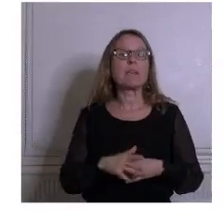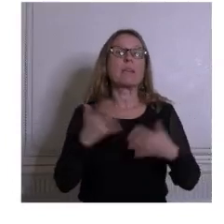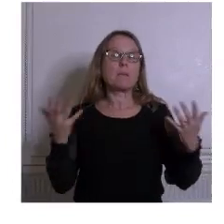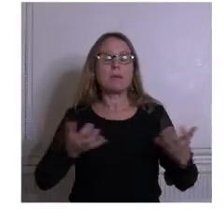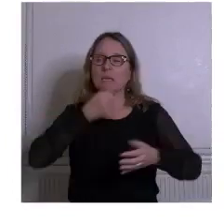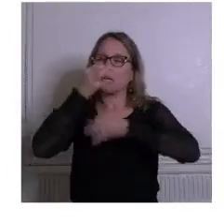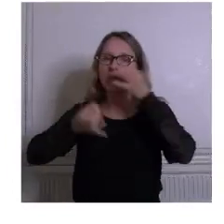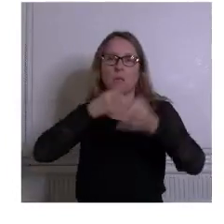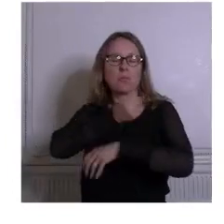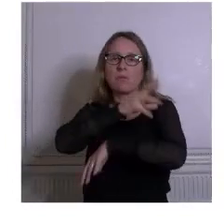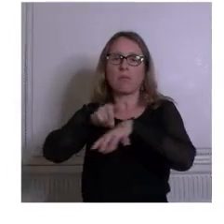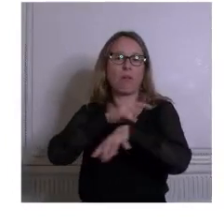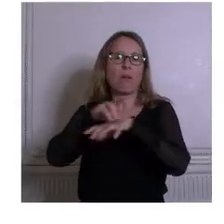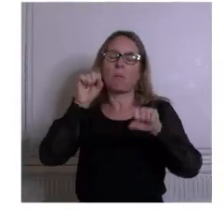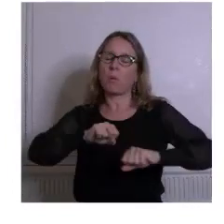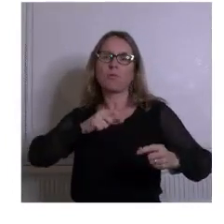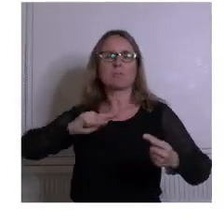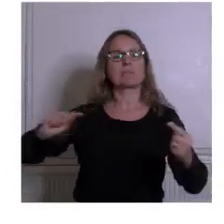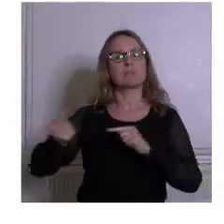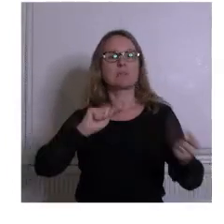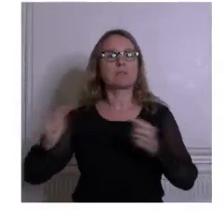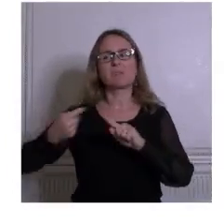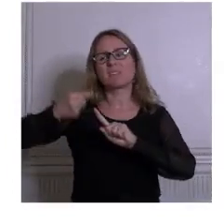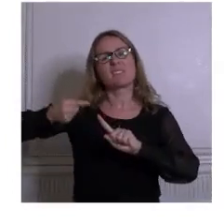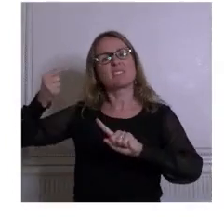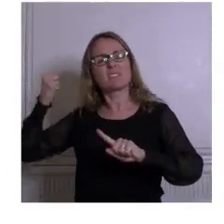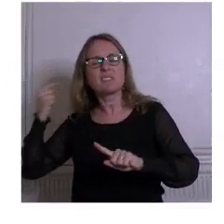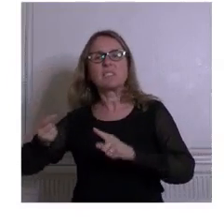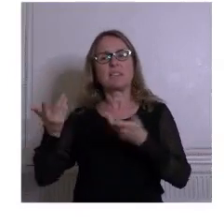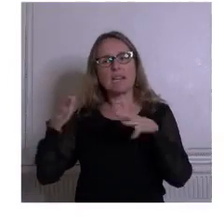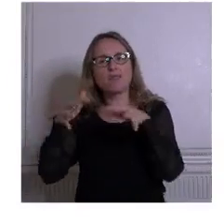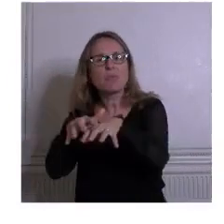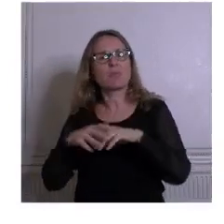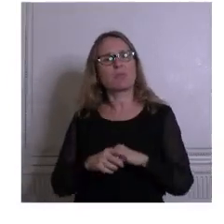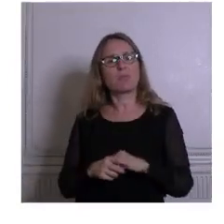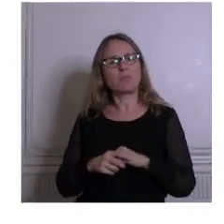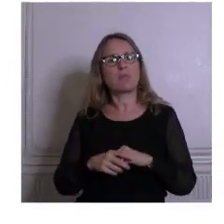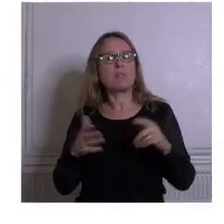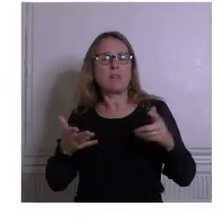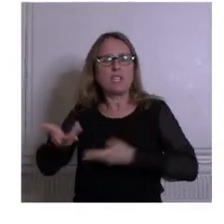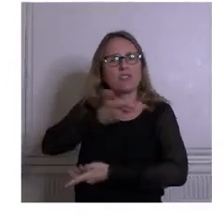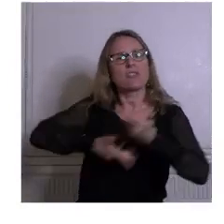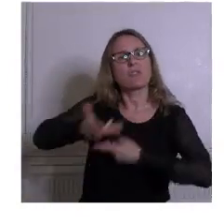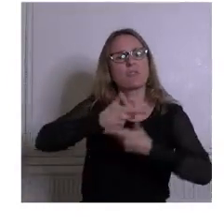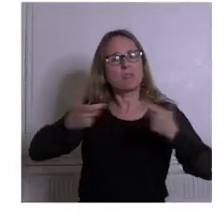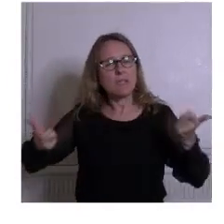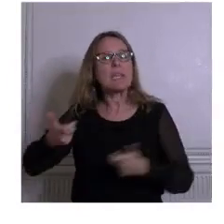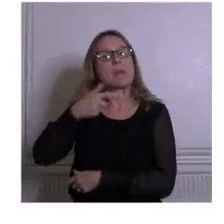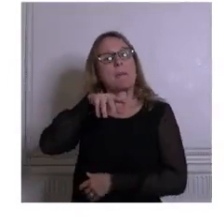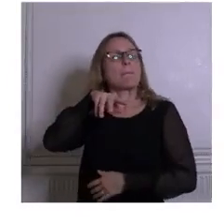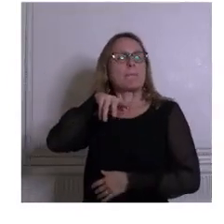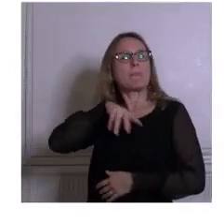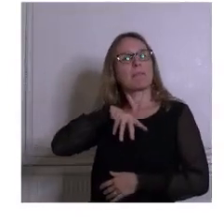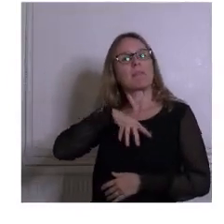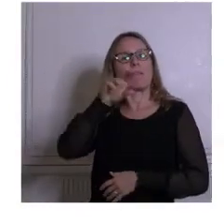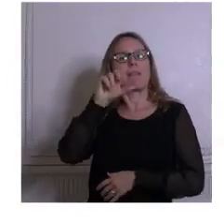oui, il ne faut pas agiter les peurs. Mais aujourd'hui, si vous me dites, est-ce que la réouverture de la gare des Médoquines est actée, la décision de faire est prise. Mais